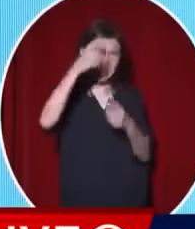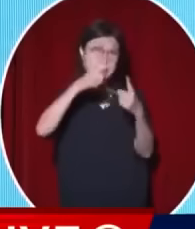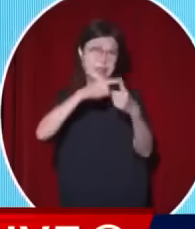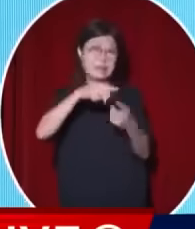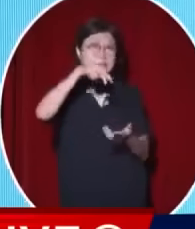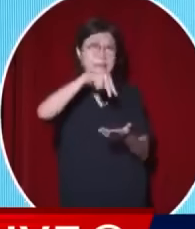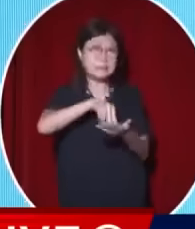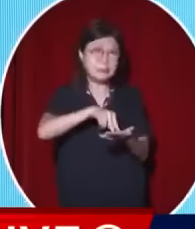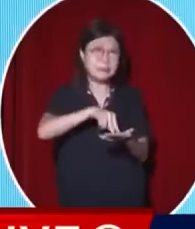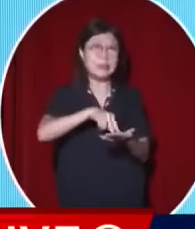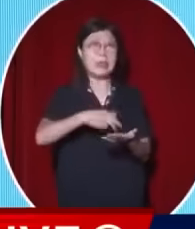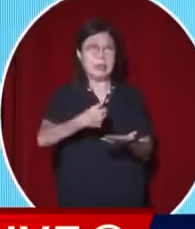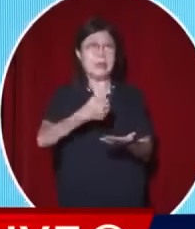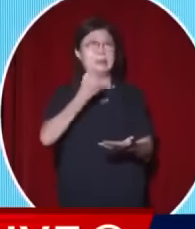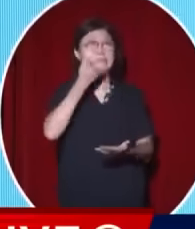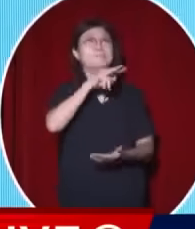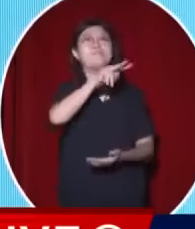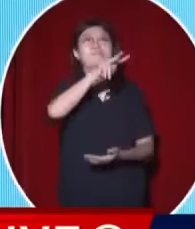放眼天下。